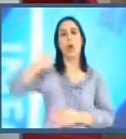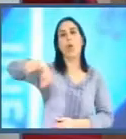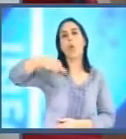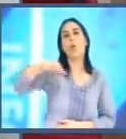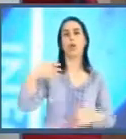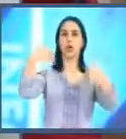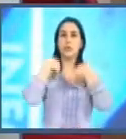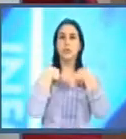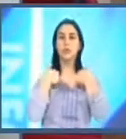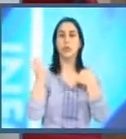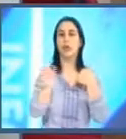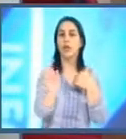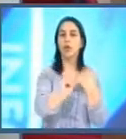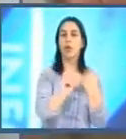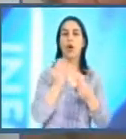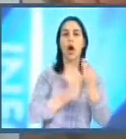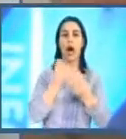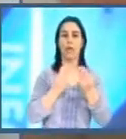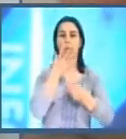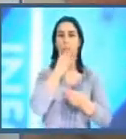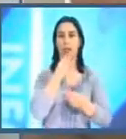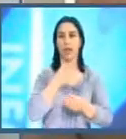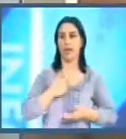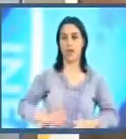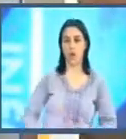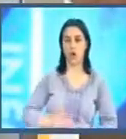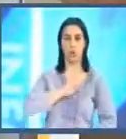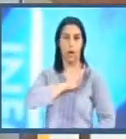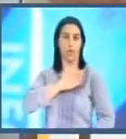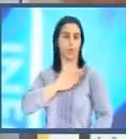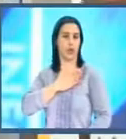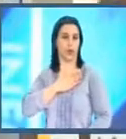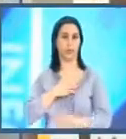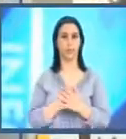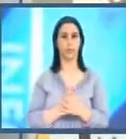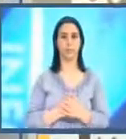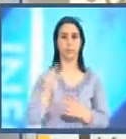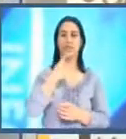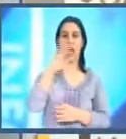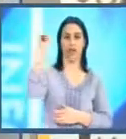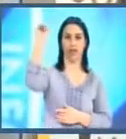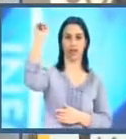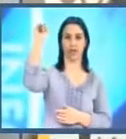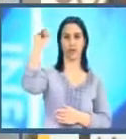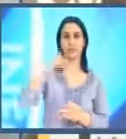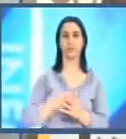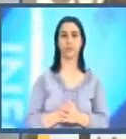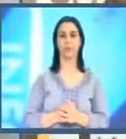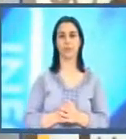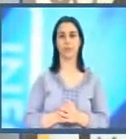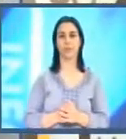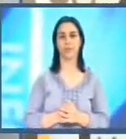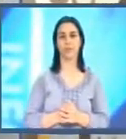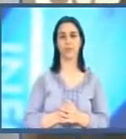responsabilitat, sinó que fas com si els nens siguessin teus. Dile adiós, venga. Dile adiós, venga. Dile adiós,